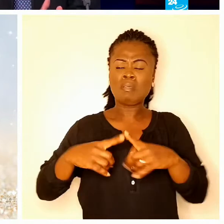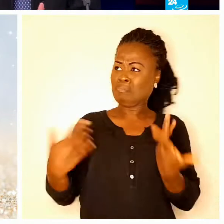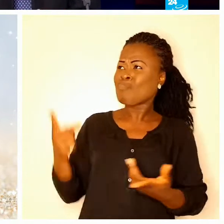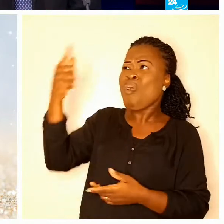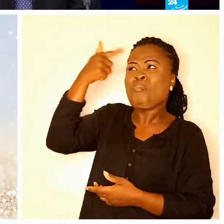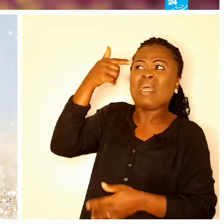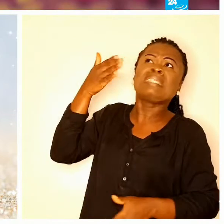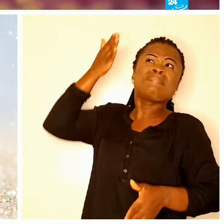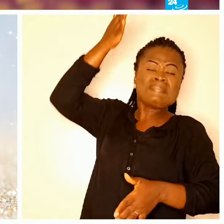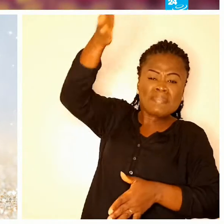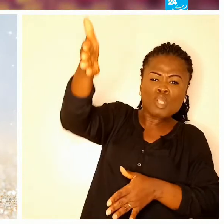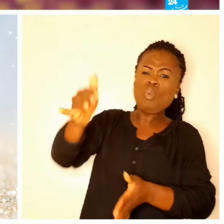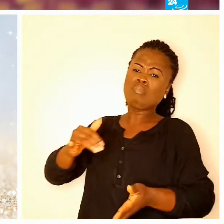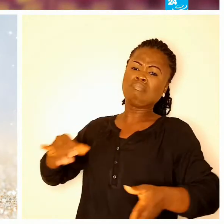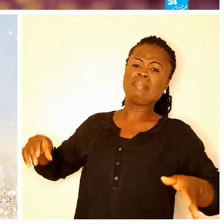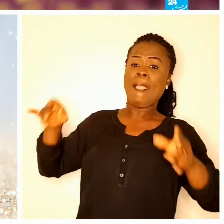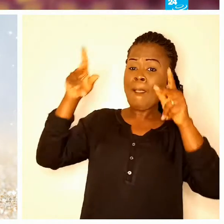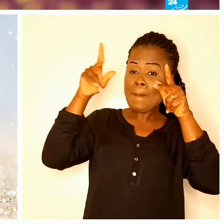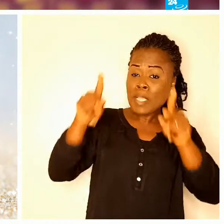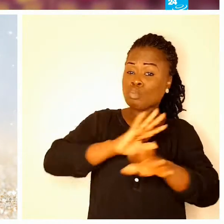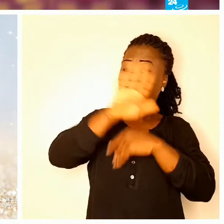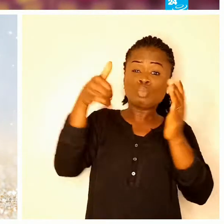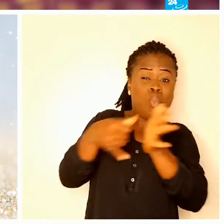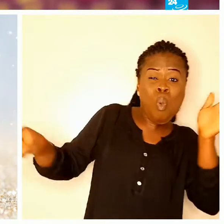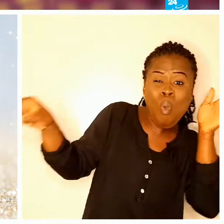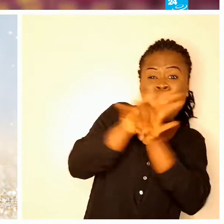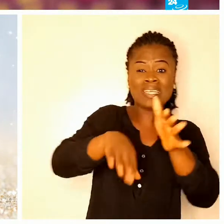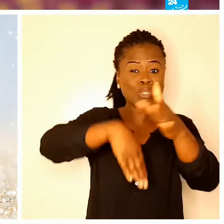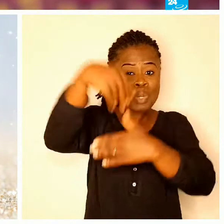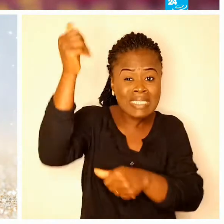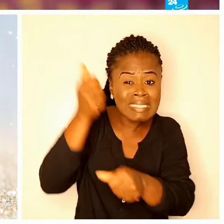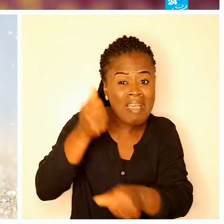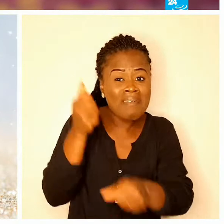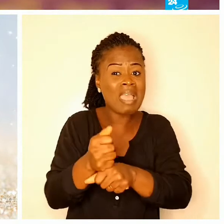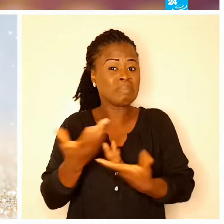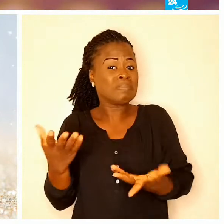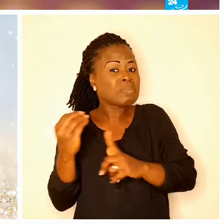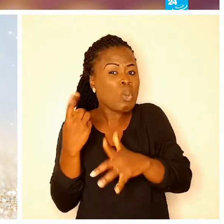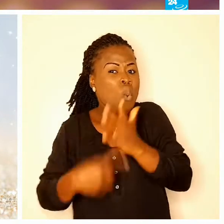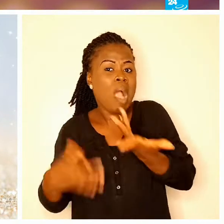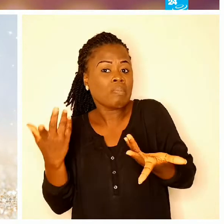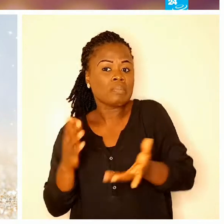peut-être l'alternative d'un dépistage massif pour éviter que la pandémie ne se répande?